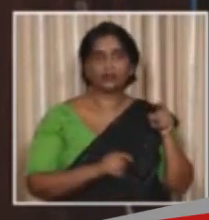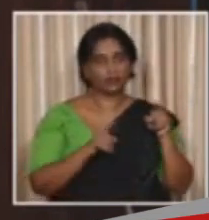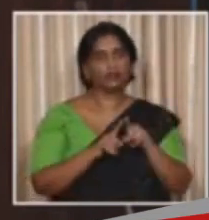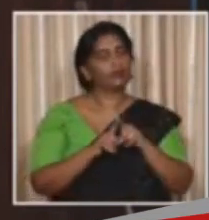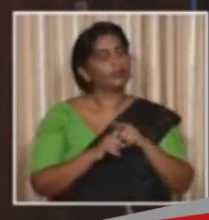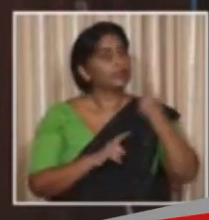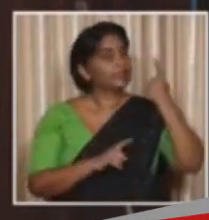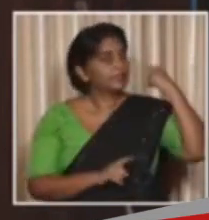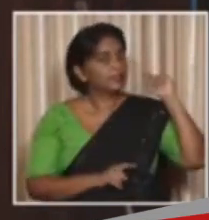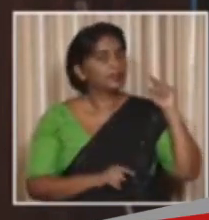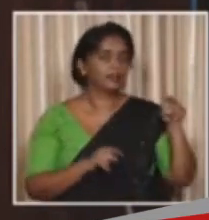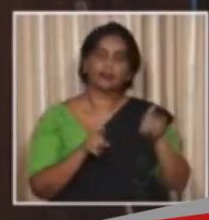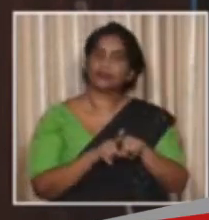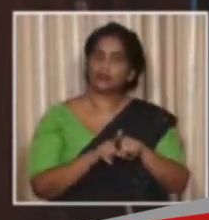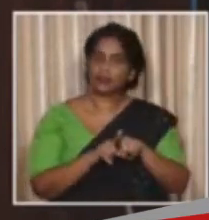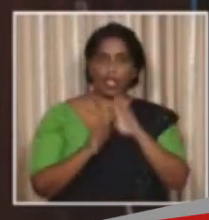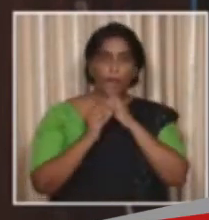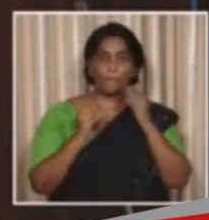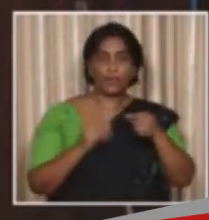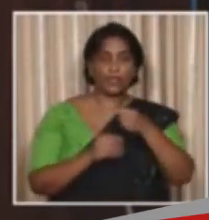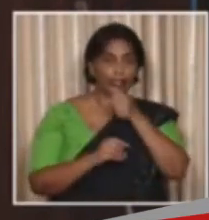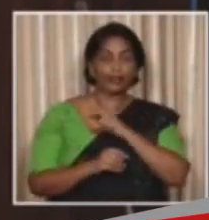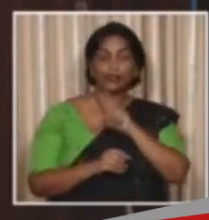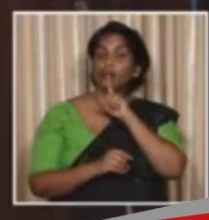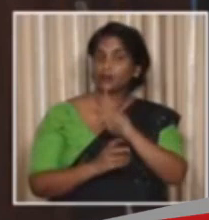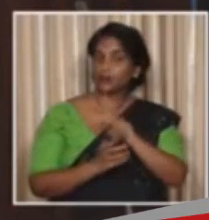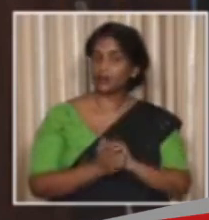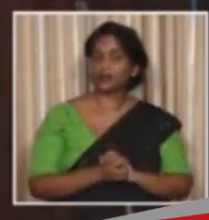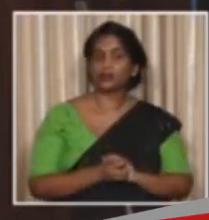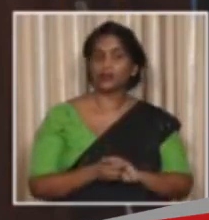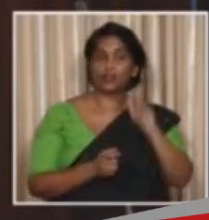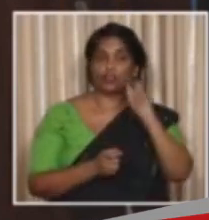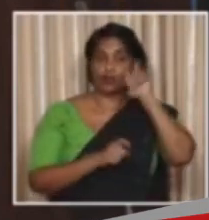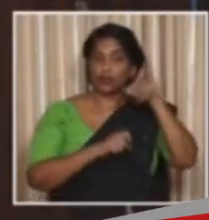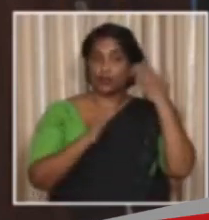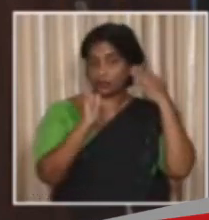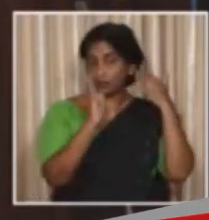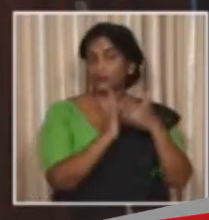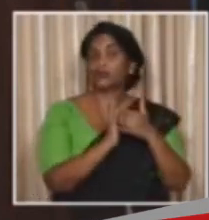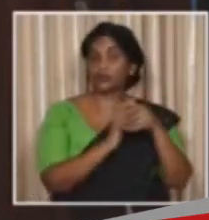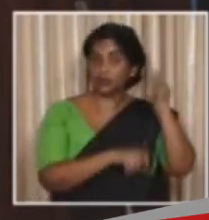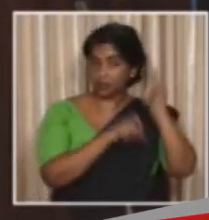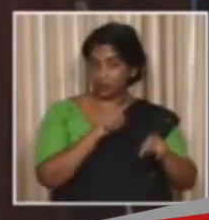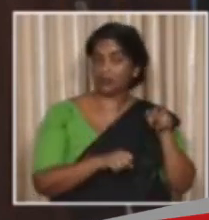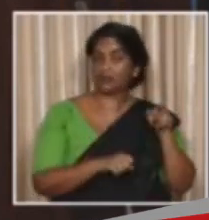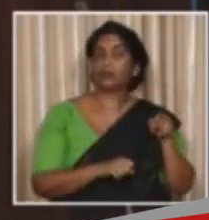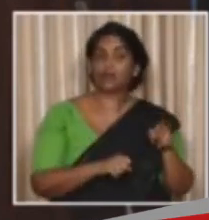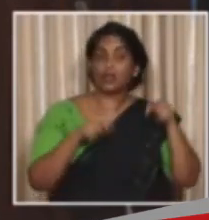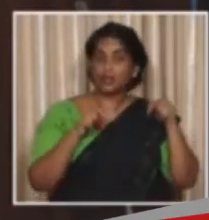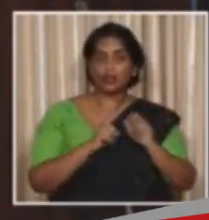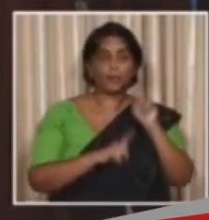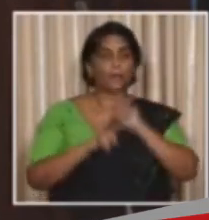ඊයේ එතුමා ඊයේ මේ ප්‍රවෘත්ති සාකච්ඡාත් කියලා මොනවද කියන්නේ මා ජනතාව වෙනුවෙන් පෙනී සිටින